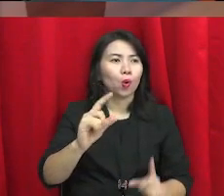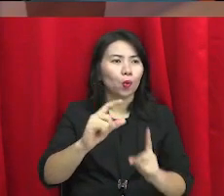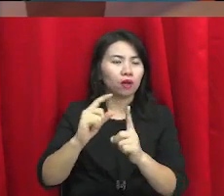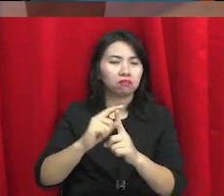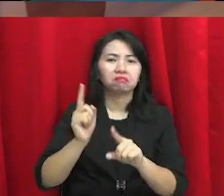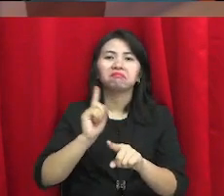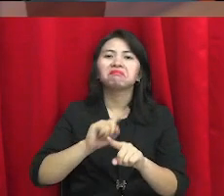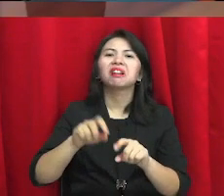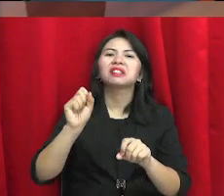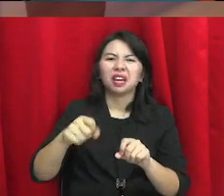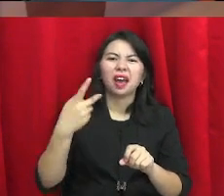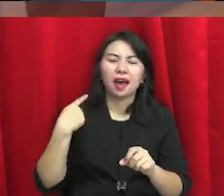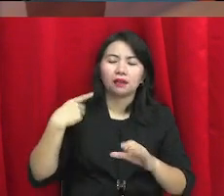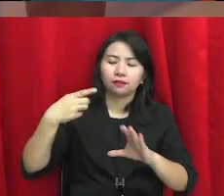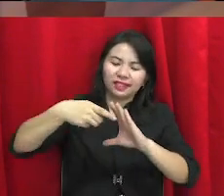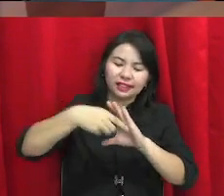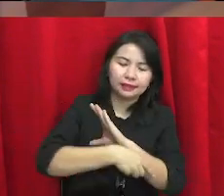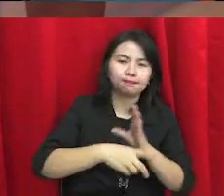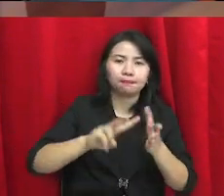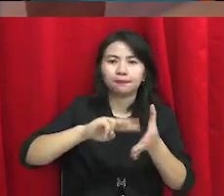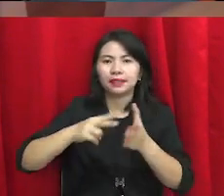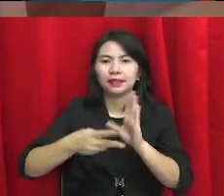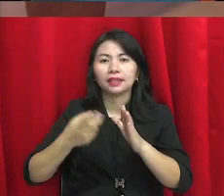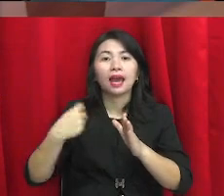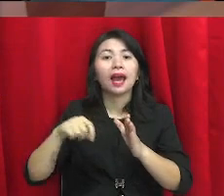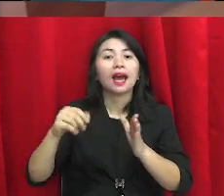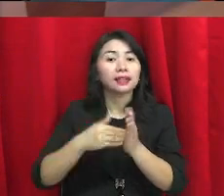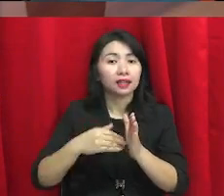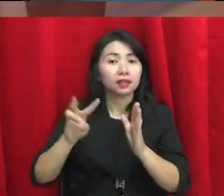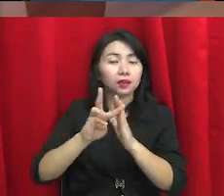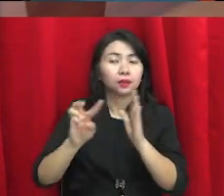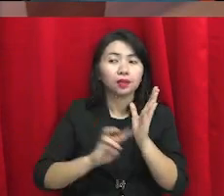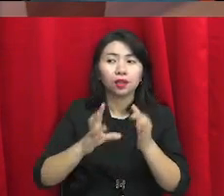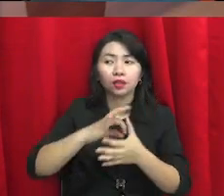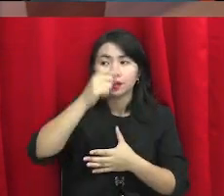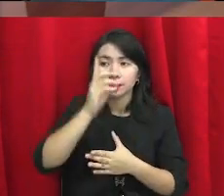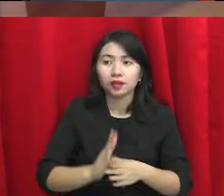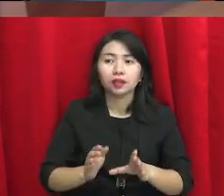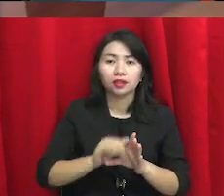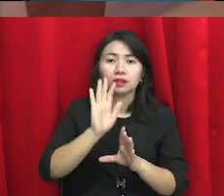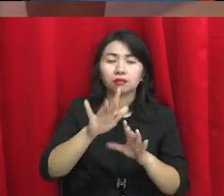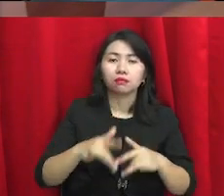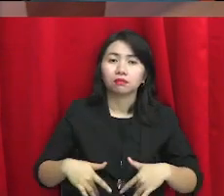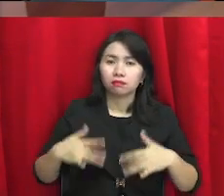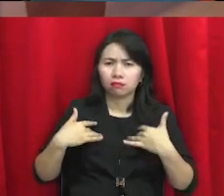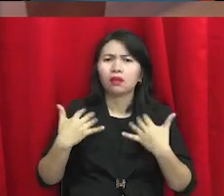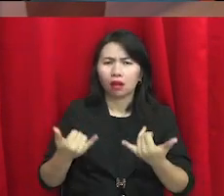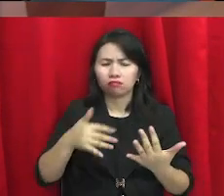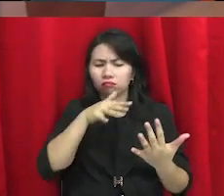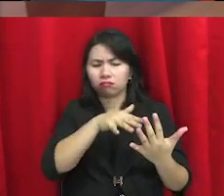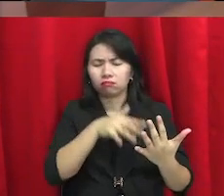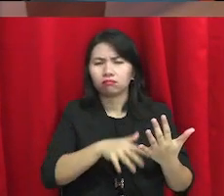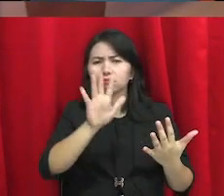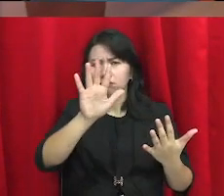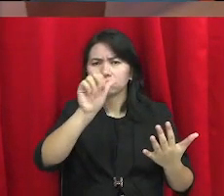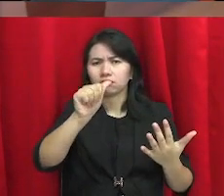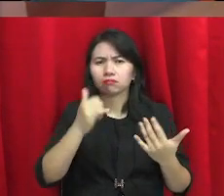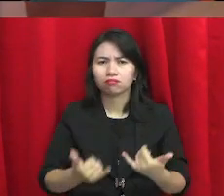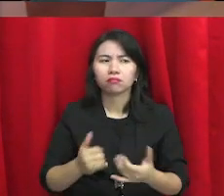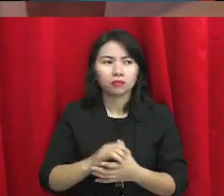yan. Will. The will of God in your life. You see, ngayon, siya sa atin mo sarili, kayo lang nakakaalam